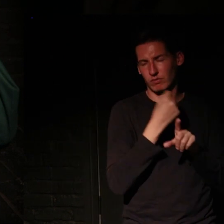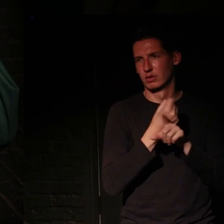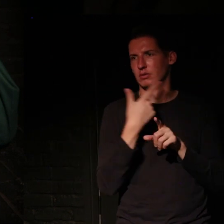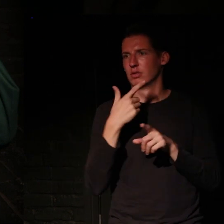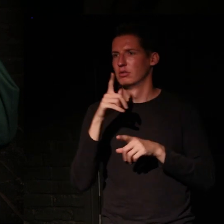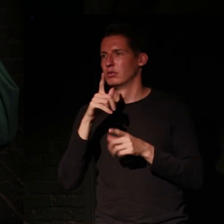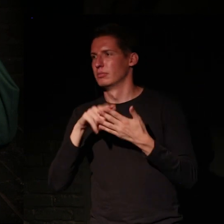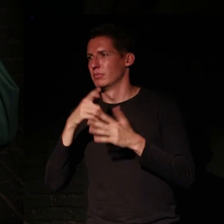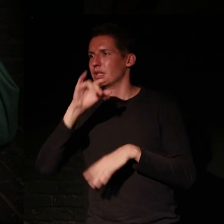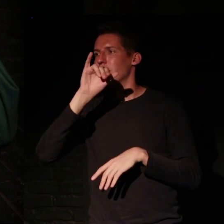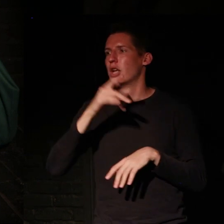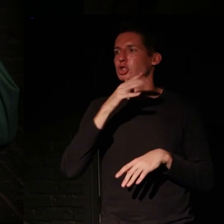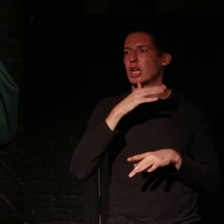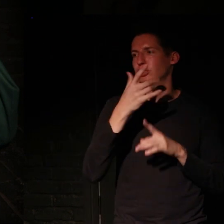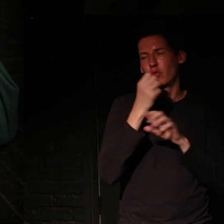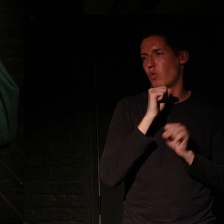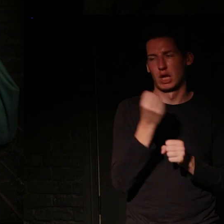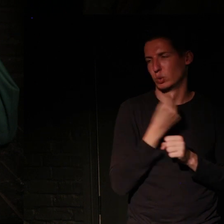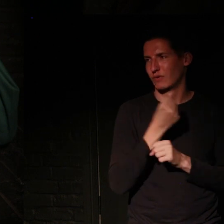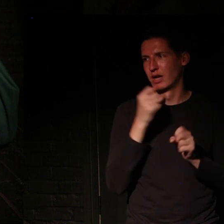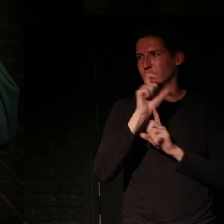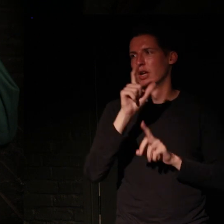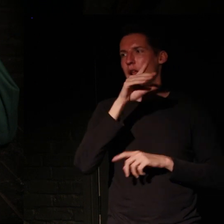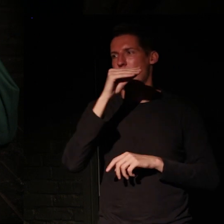Elohim, ani Jahwe z